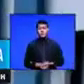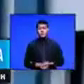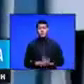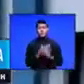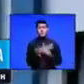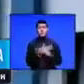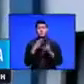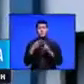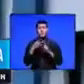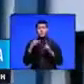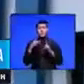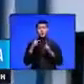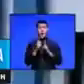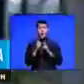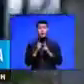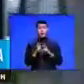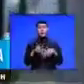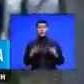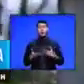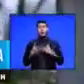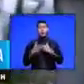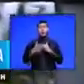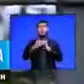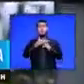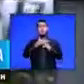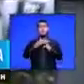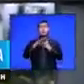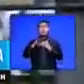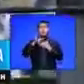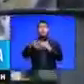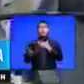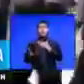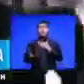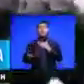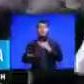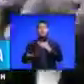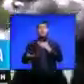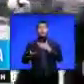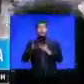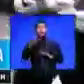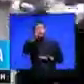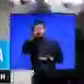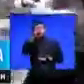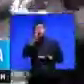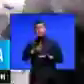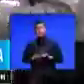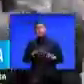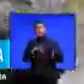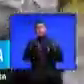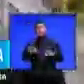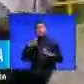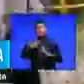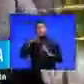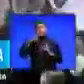Jenazah Bribtu Haidar, korban penyanderaan kelompok kriminal bersenjata yang ditemukan meninggal akibat luka tembak di Kabupaten Puncak, dievakuasi ke Timika